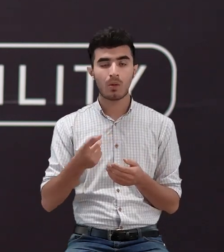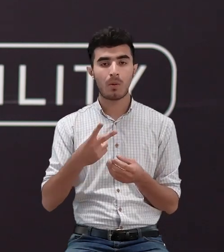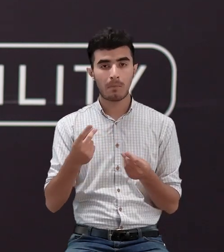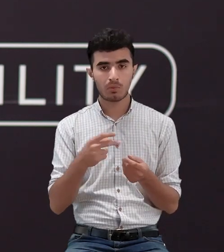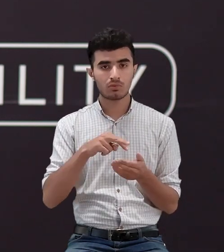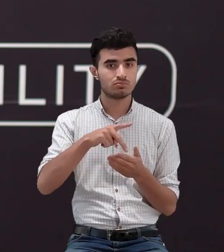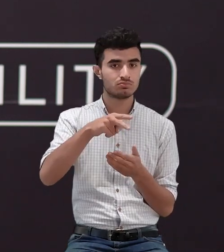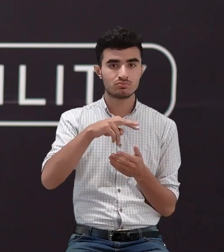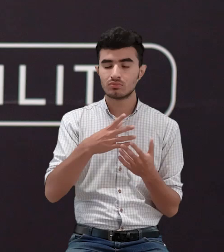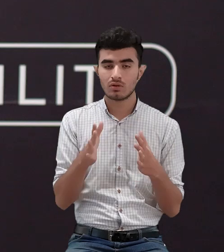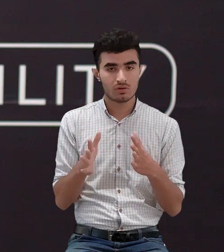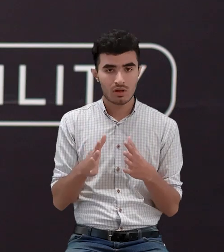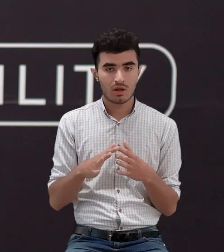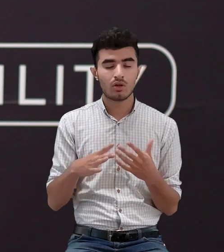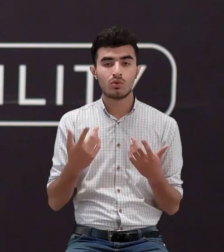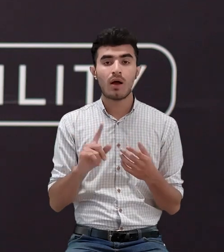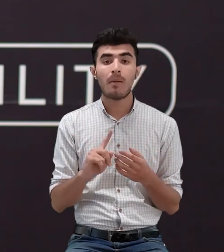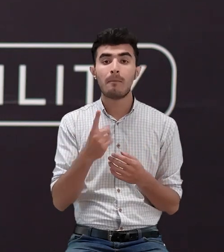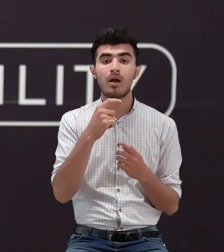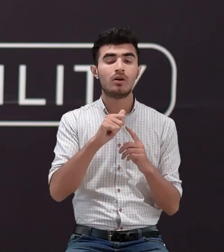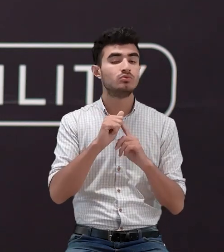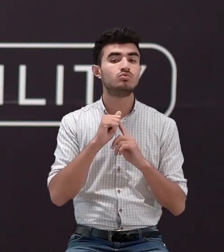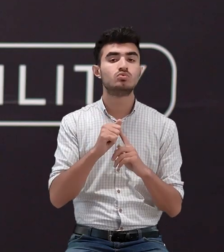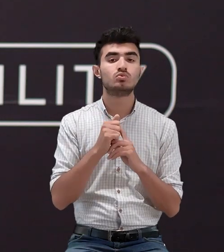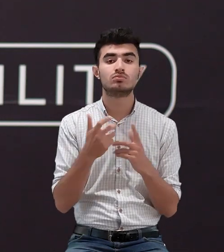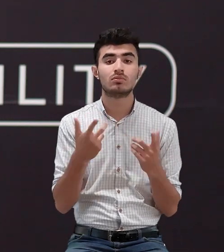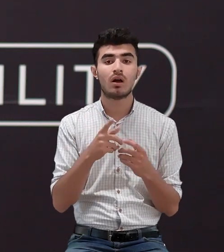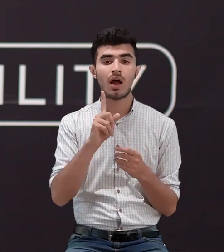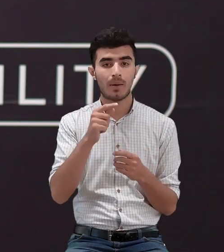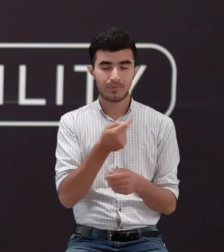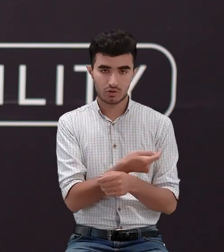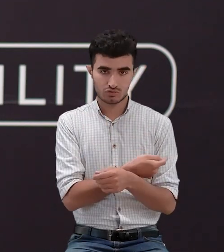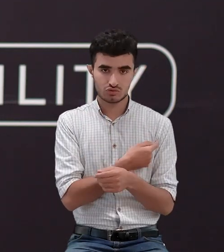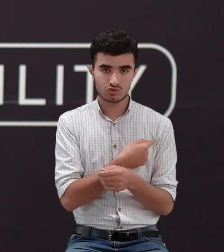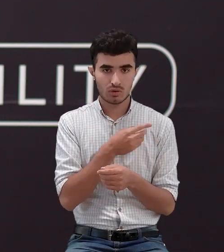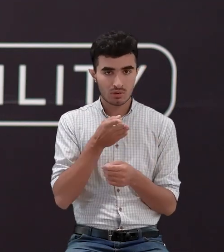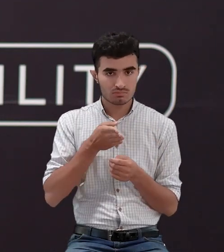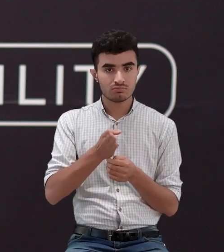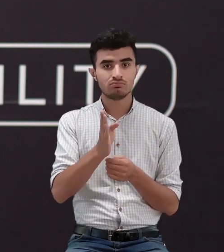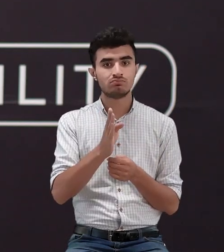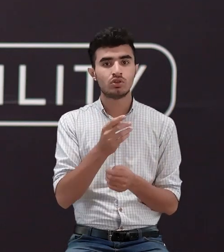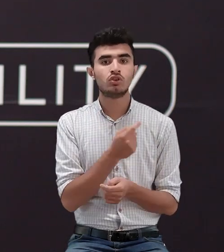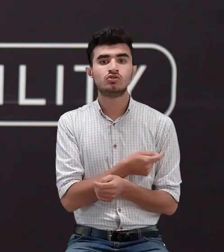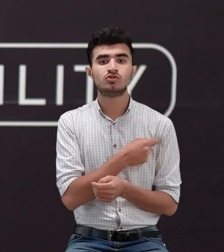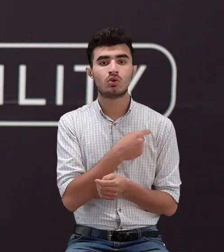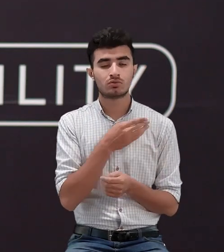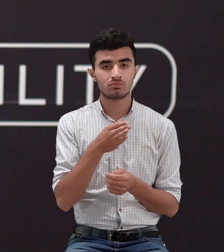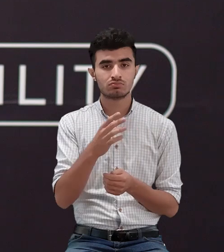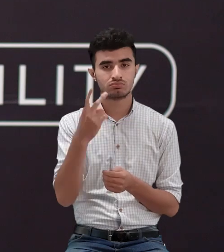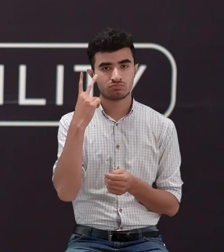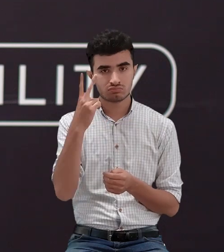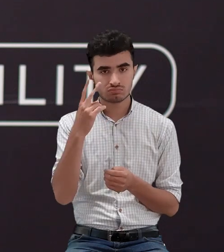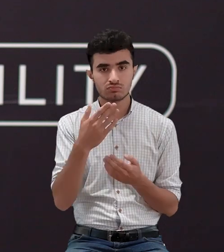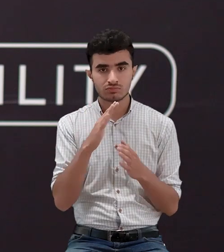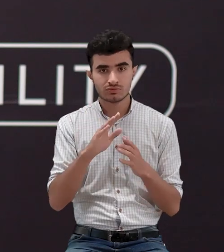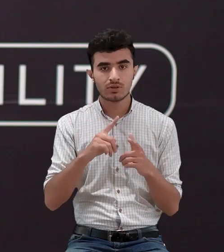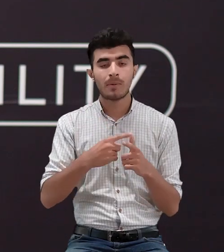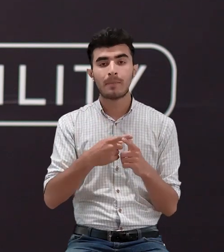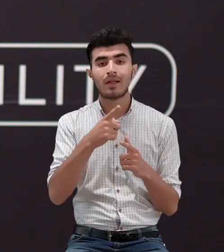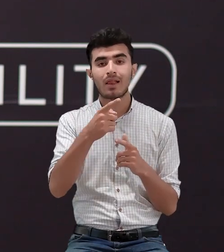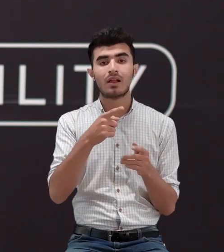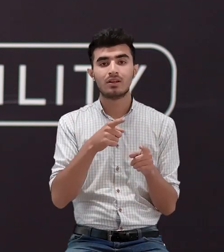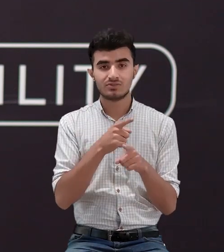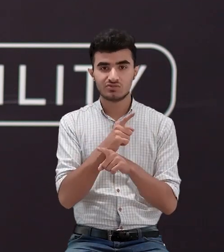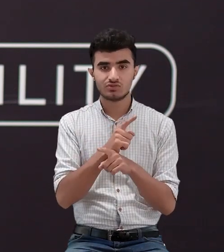रहा, सही नहीं चल रहा, तो सबसे पहले आपको एक डॉक्टर के पास जाना चाहिए. अब वो डॉक्टर सिर्फ एक रेगुलर पीडियाट्रिशियन की बात